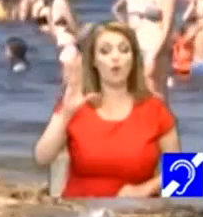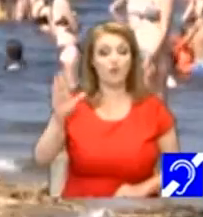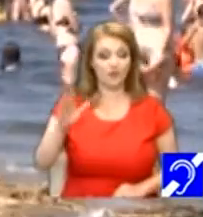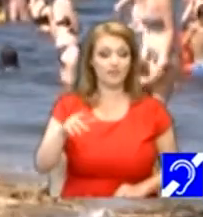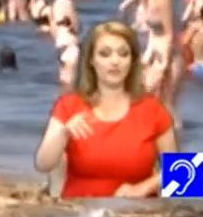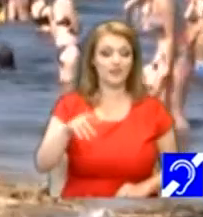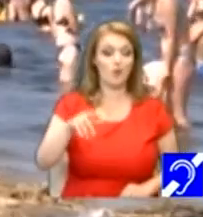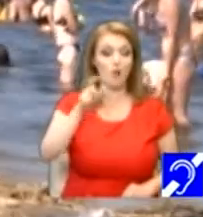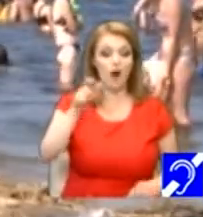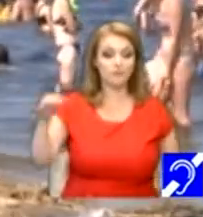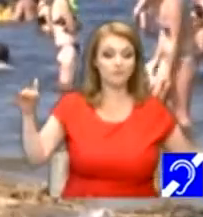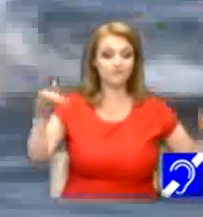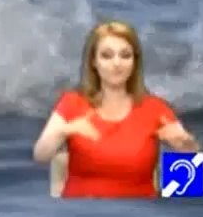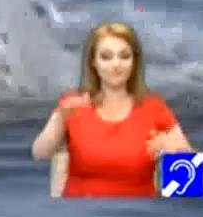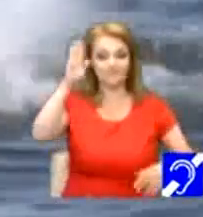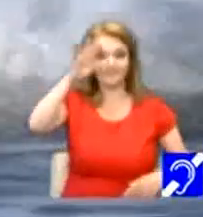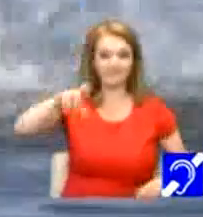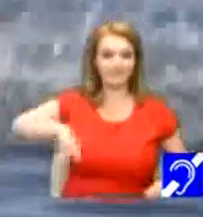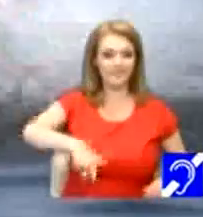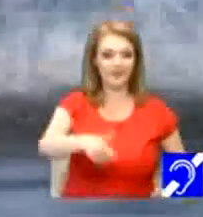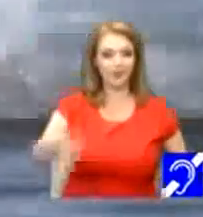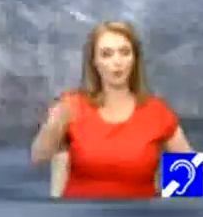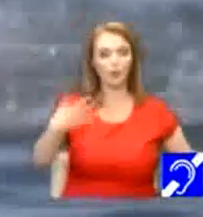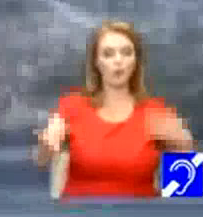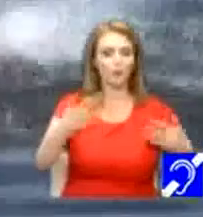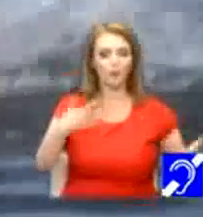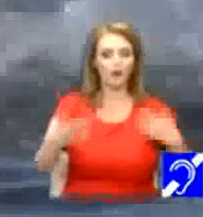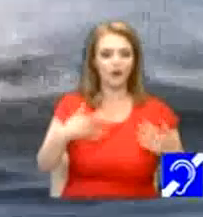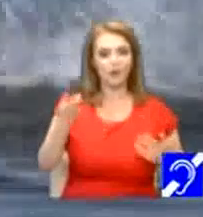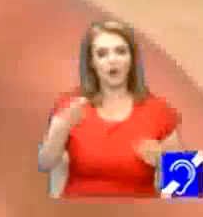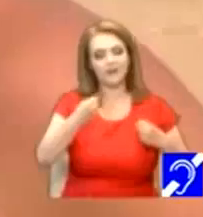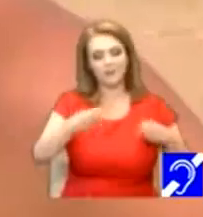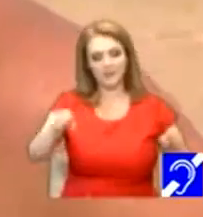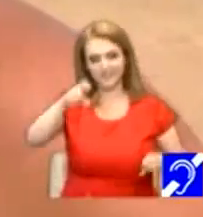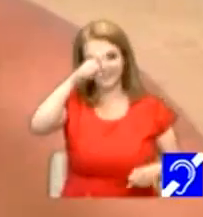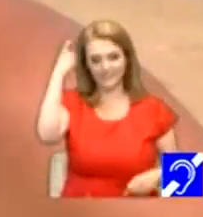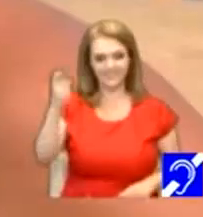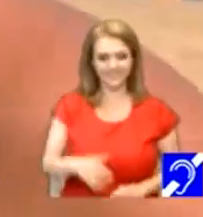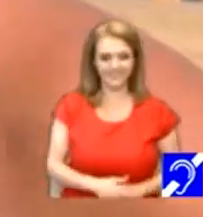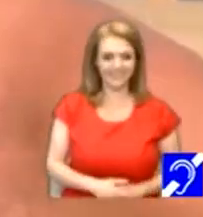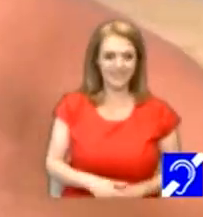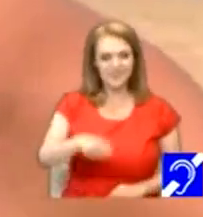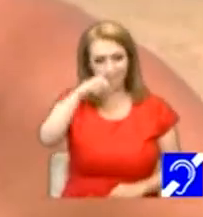pe malurile râului Velicaia. Copiii și adulții s-au scăldat în apă pentru a scăpa de căldură. Cerpet.